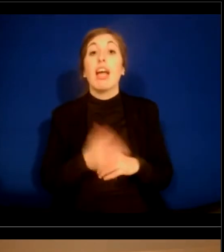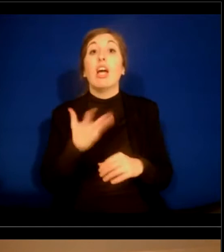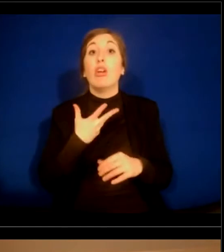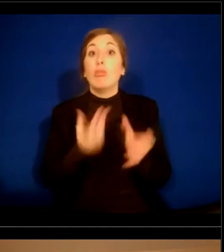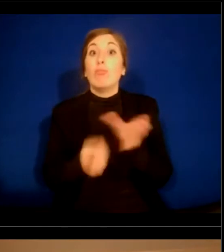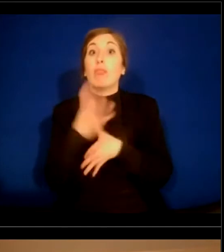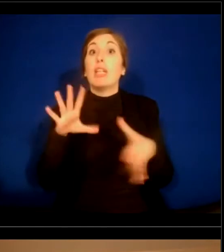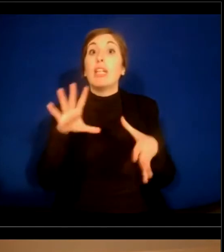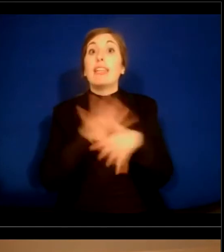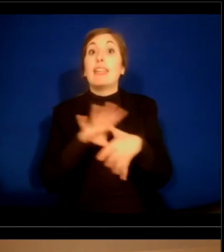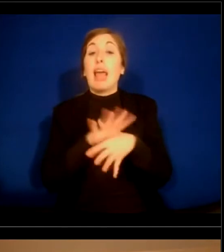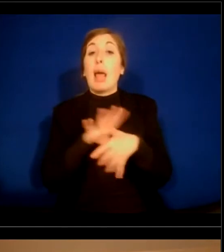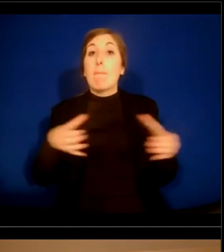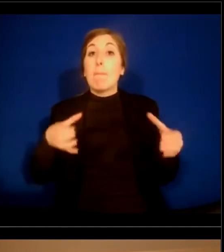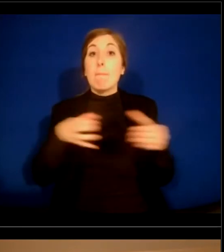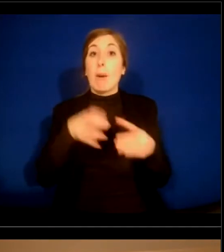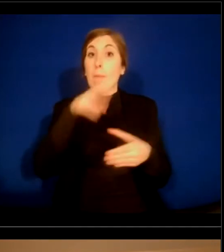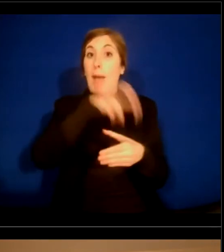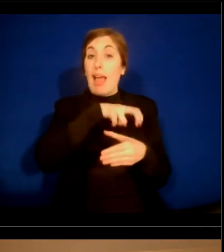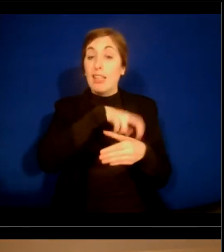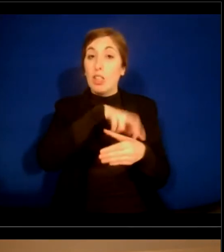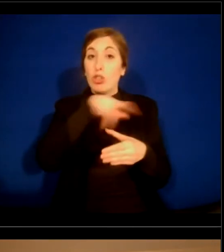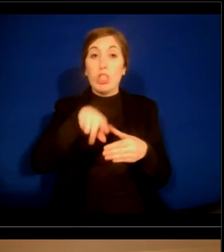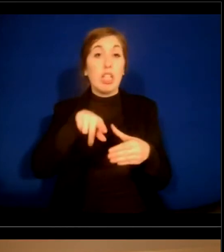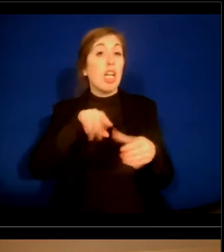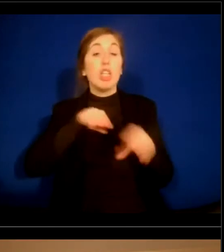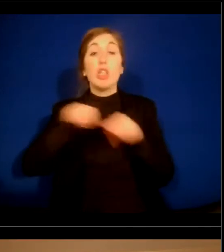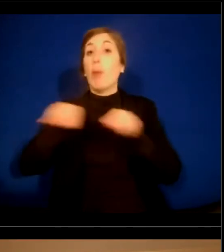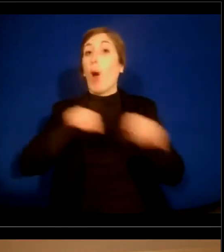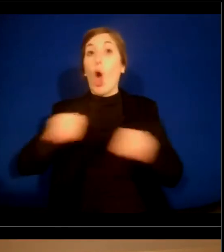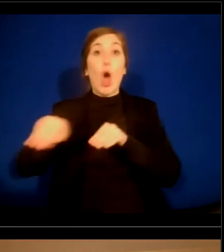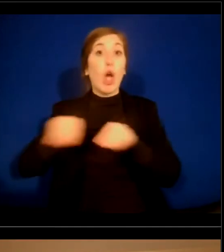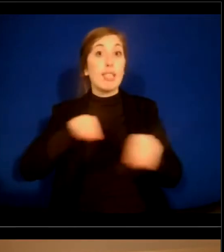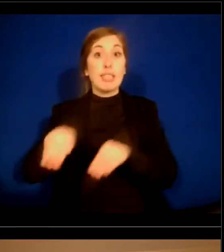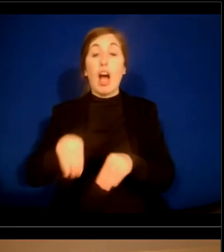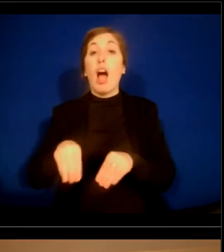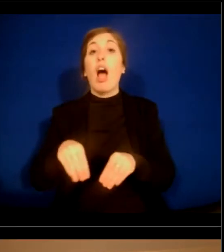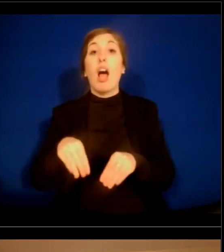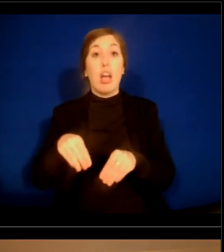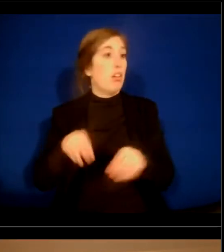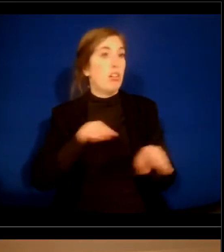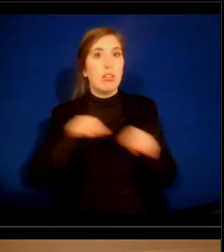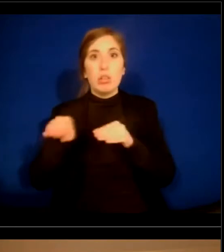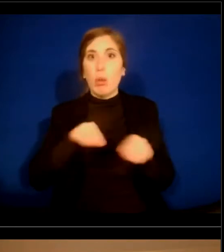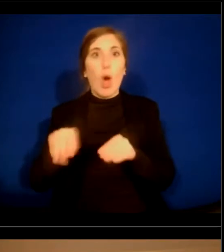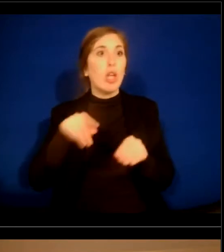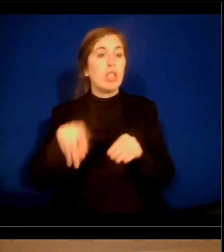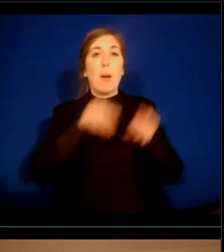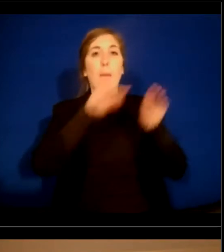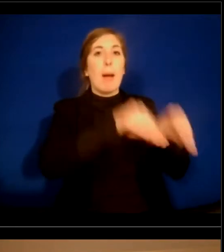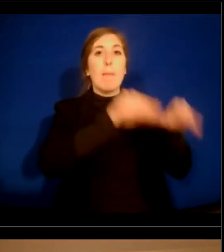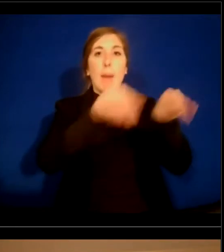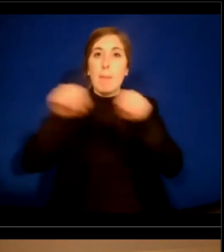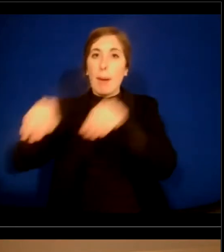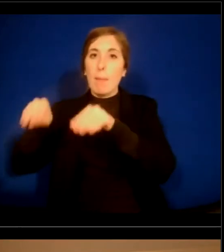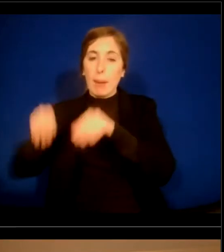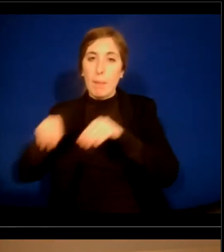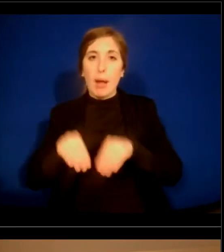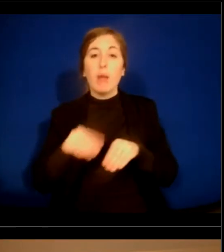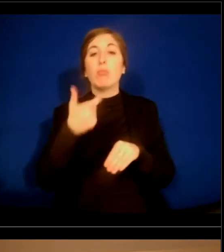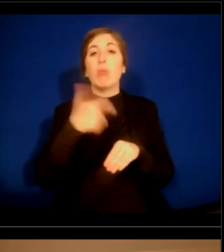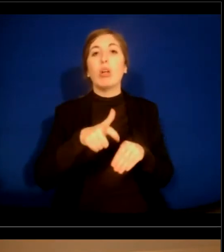di medici che con una clinica si spostano attraverso i vari luoghi di implementazione del progetto, che quindi